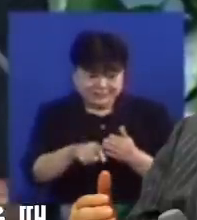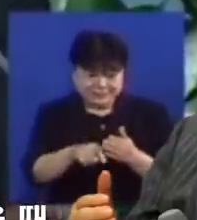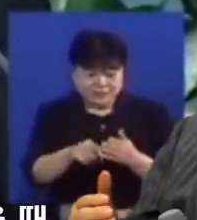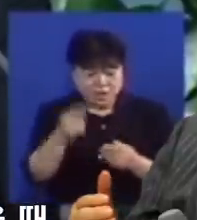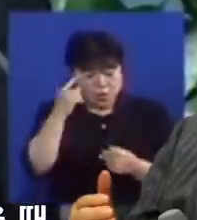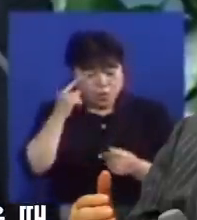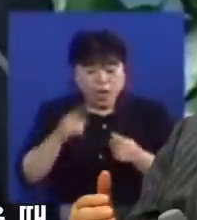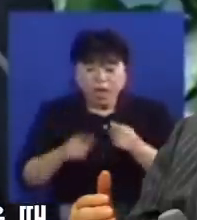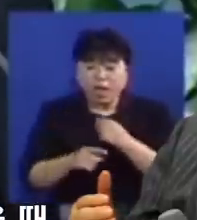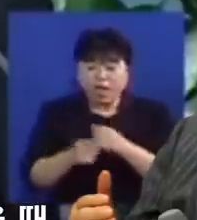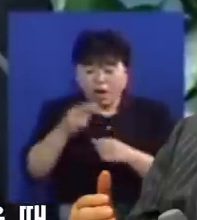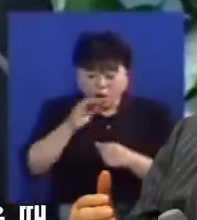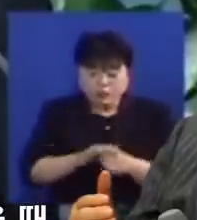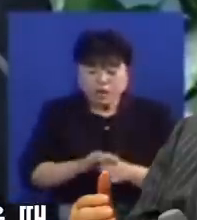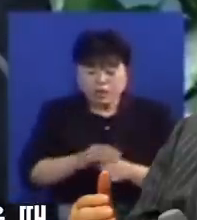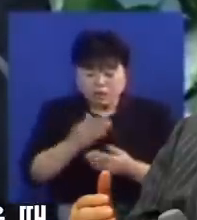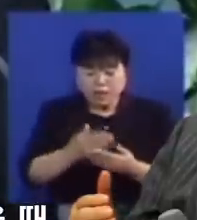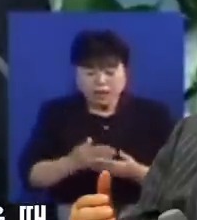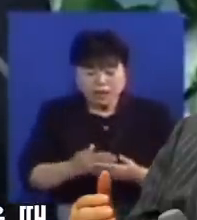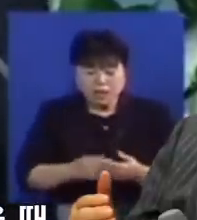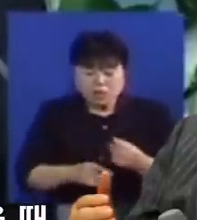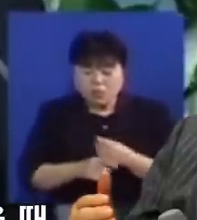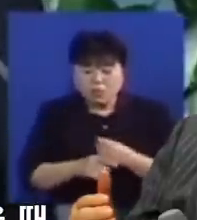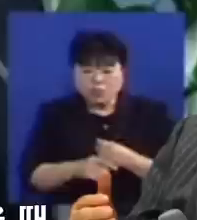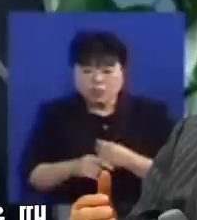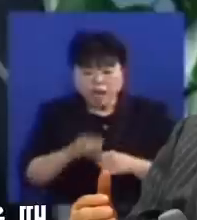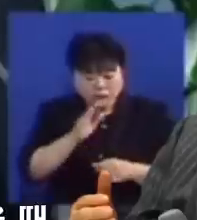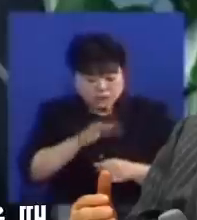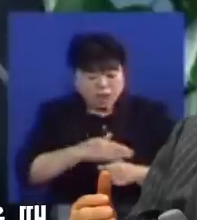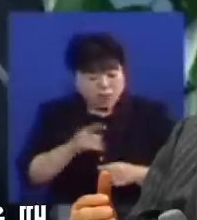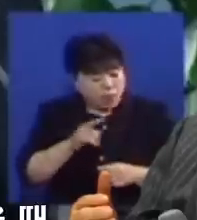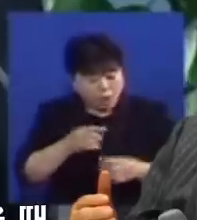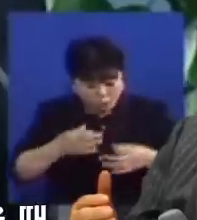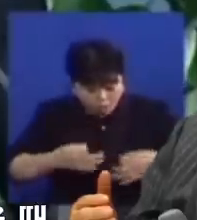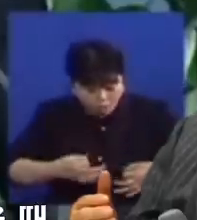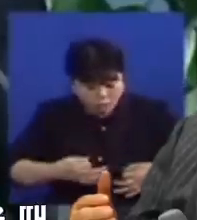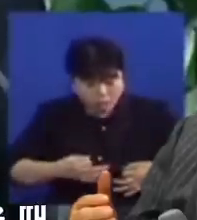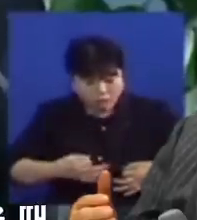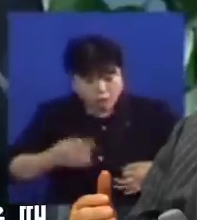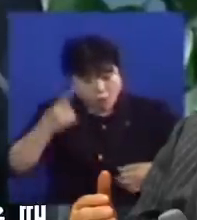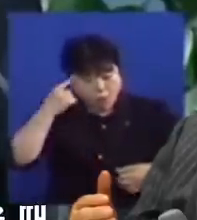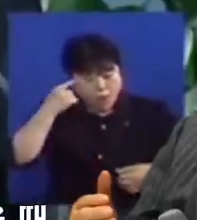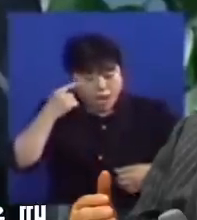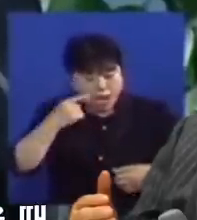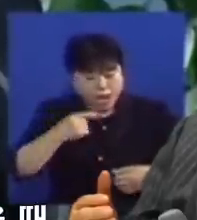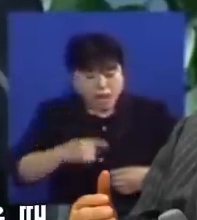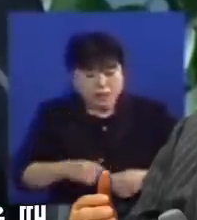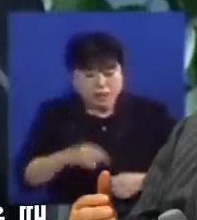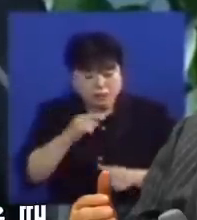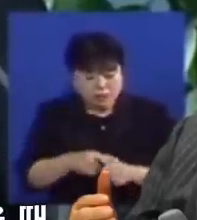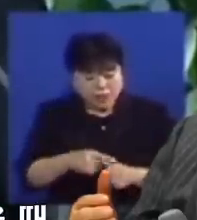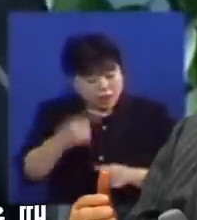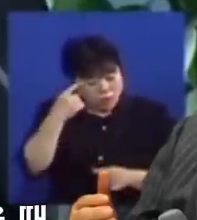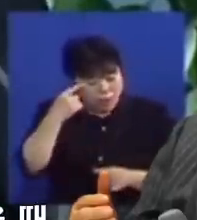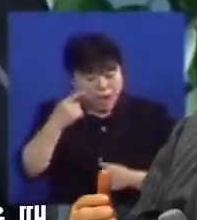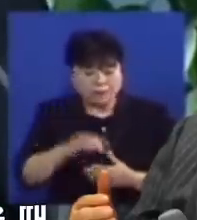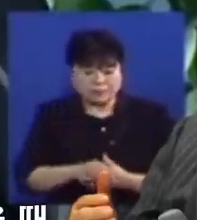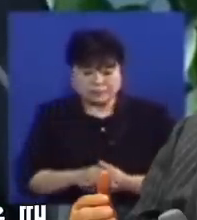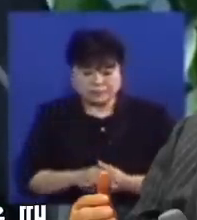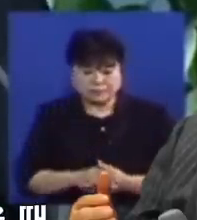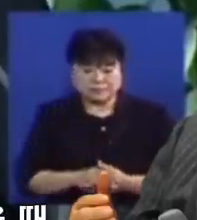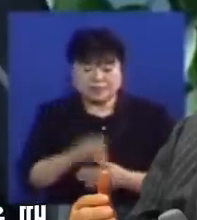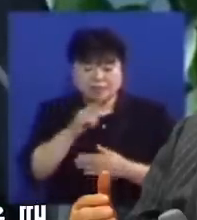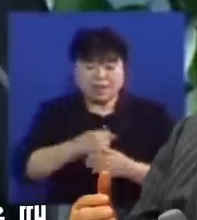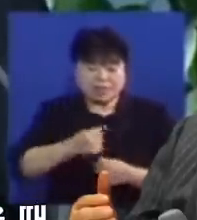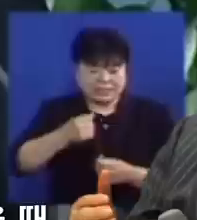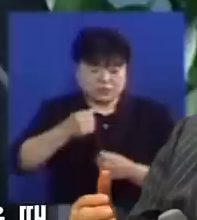왜 내가 이 억울한 대우를 받아야 되냐? 내가 뭘 잘못했냐? 왜 나를 이렇게 취급하느냐? 그러한